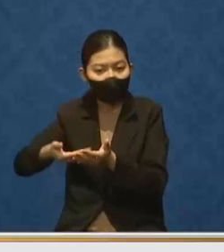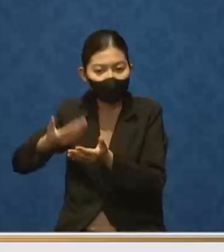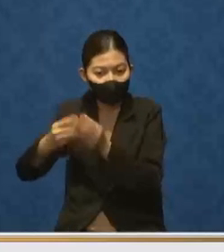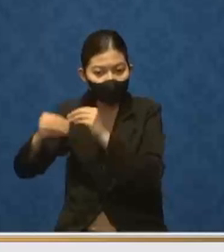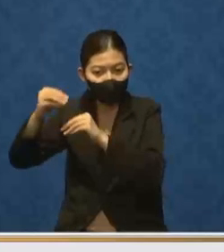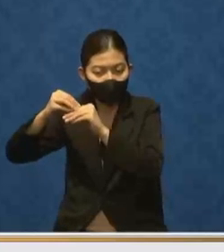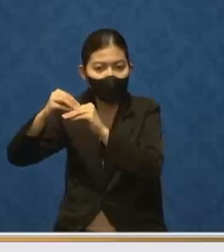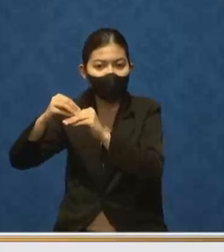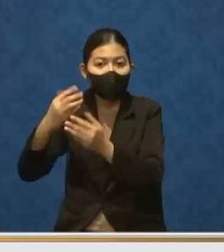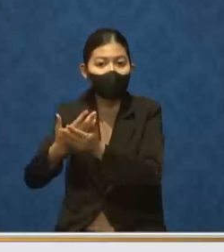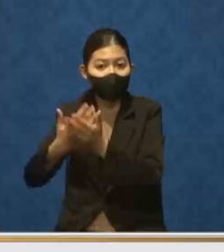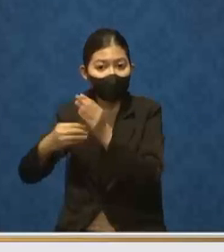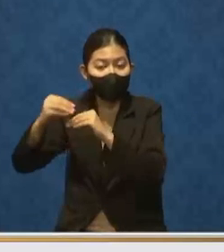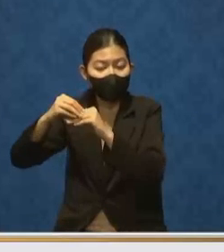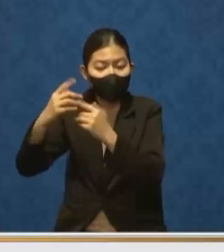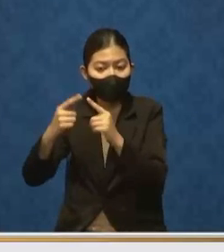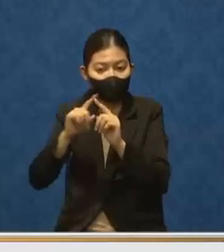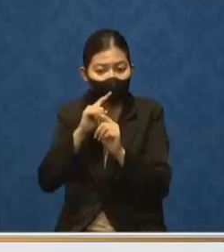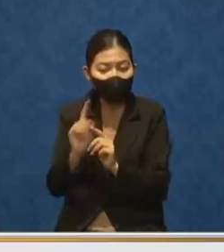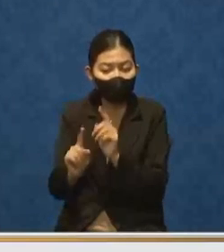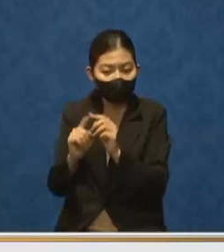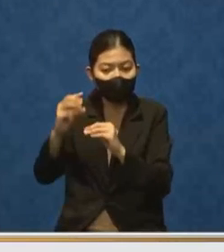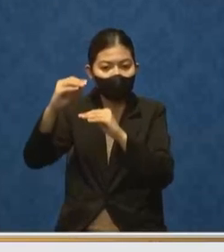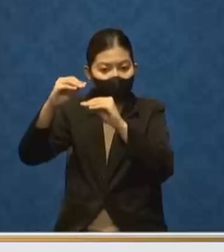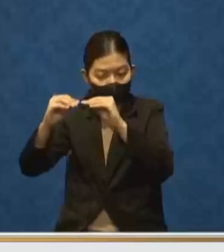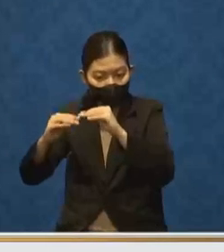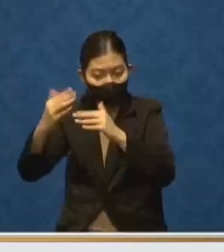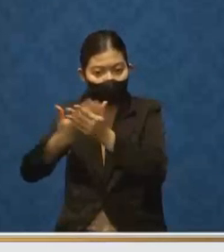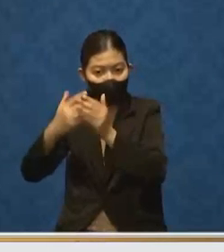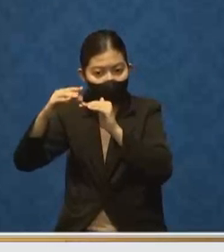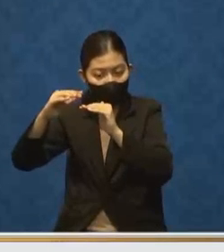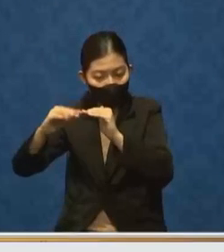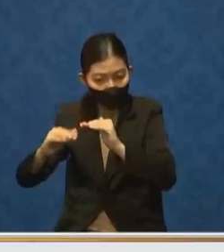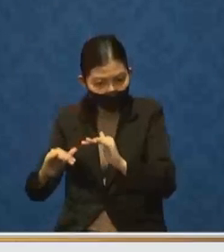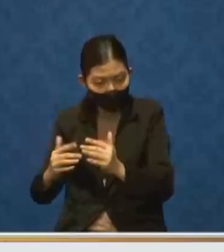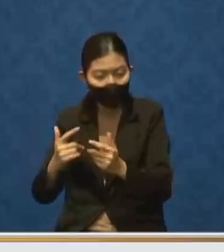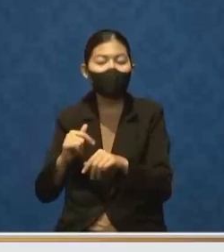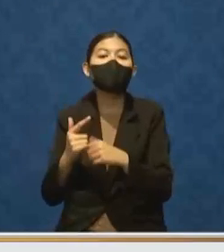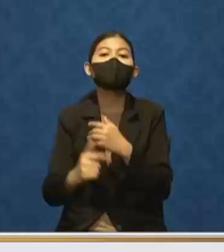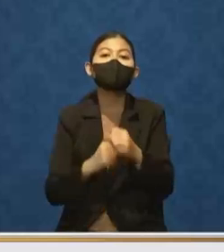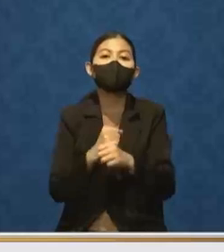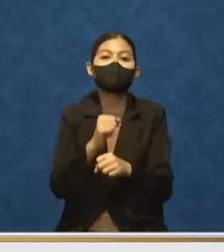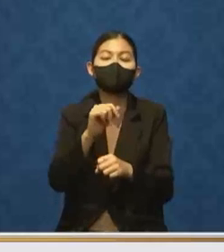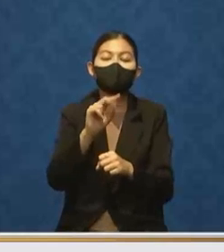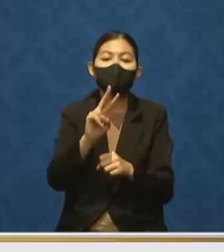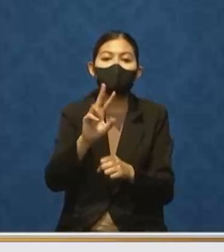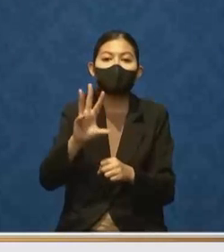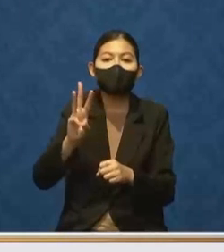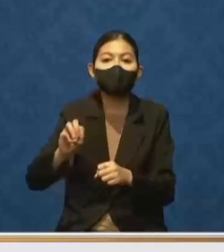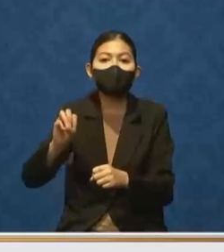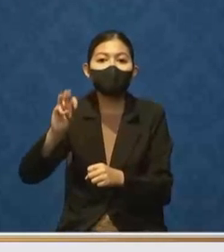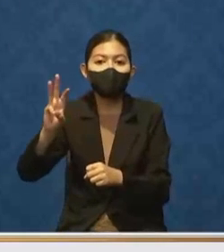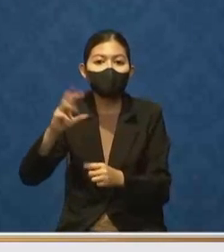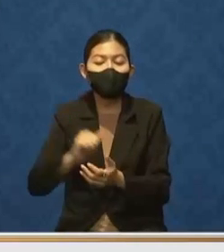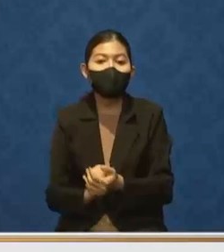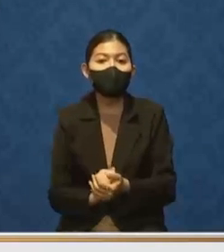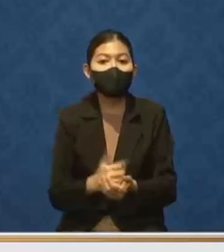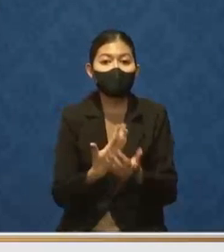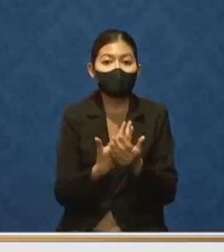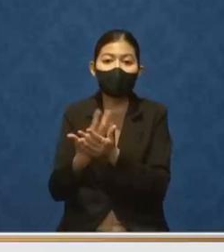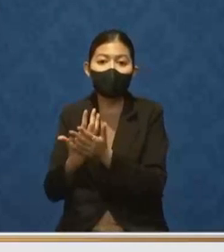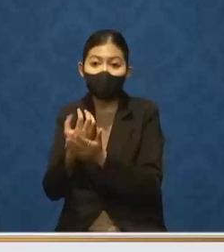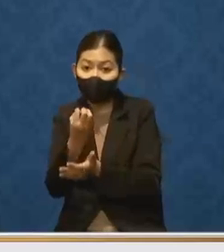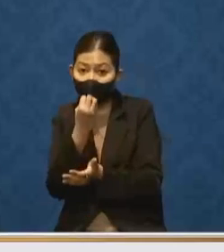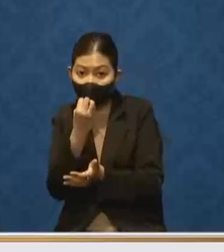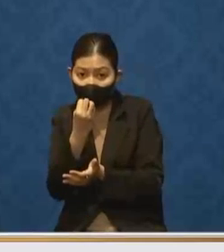และจะปรับลดลงอย่างค่อยเป็นค่อยไปและกลับเข้าสู่กรอบเป้าหมายในช่วงต้นปี2566จากราคาพลังงานและอาห